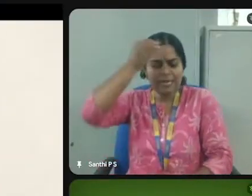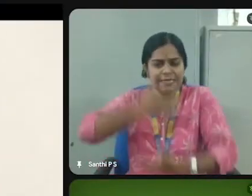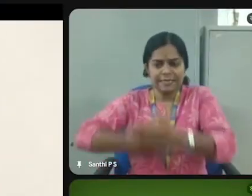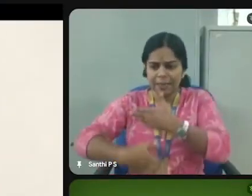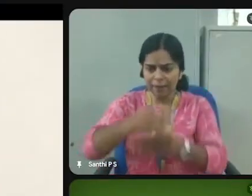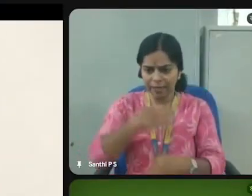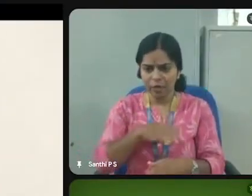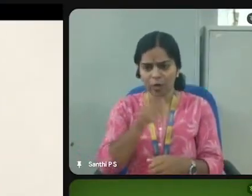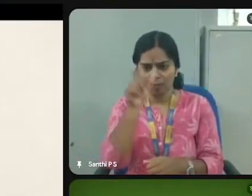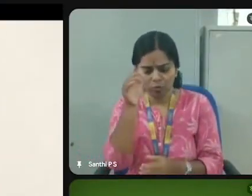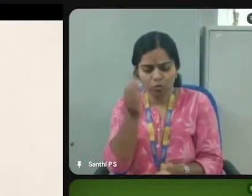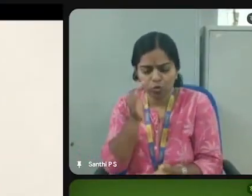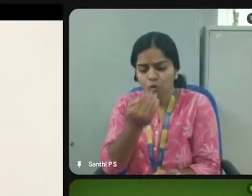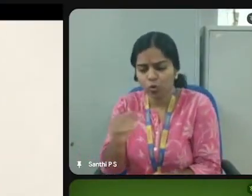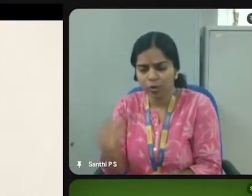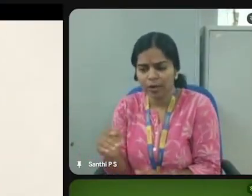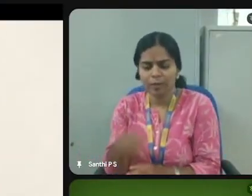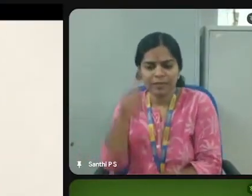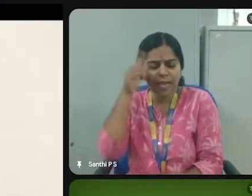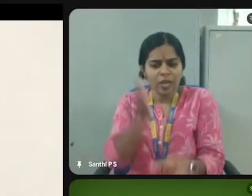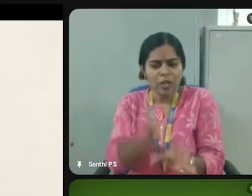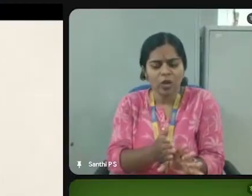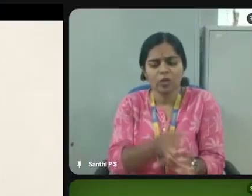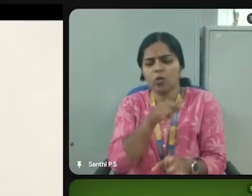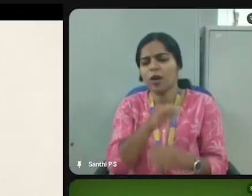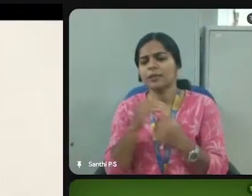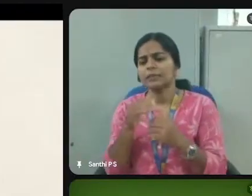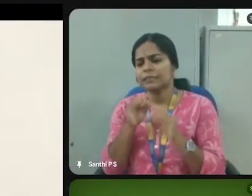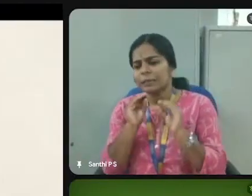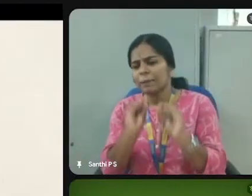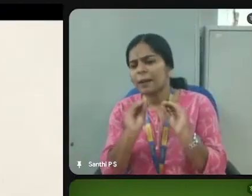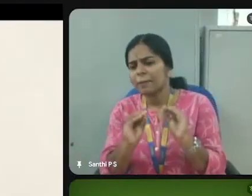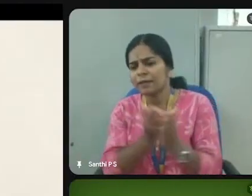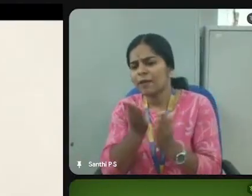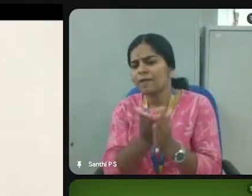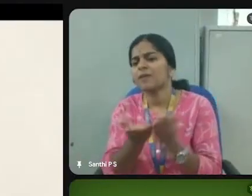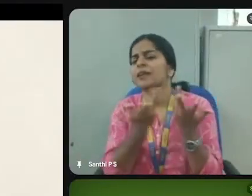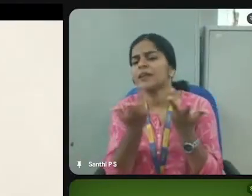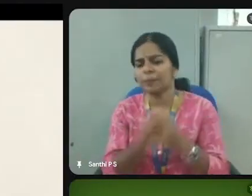എന്ന നിലയിൽ മാമിന്റെ പരിശീലന രീതികൾ എന്തൊക്കെയാണ് എന്നൊന്ന് വിശദീകരിക്കാമോ?